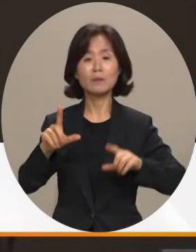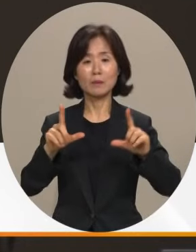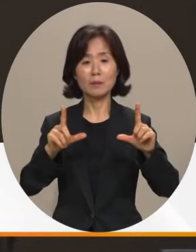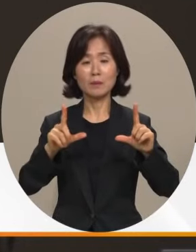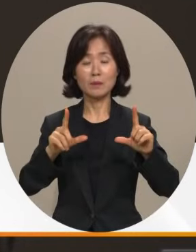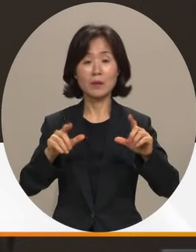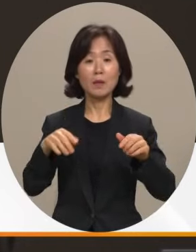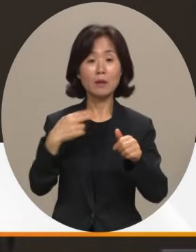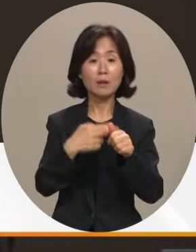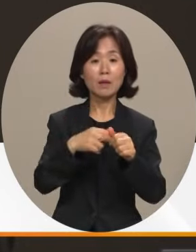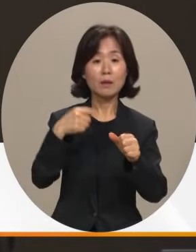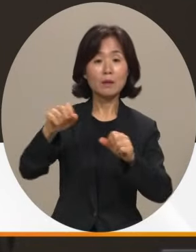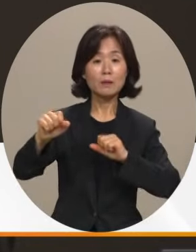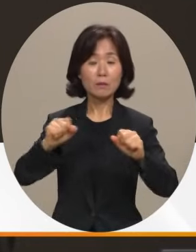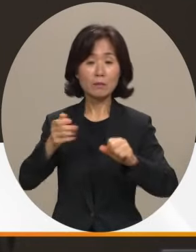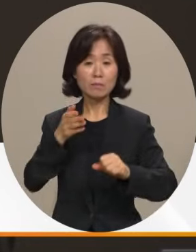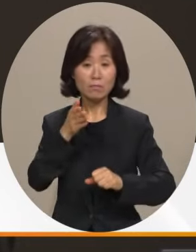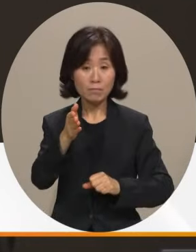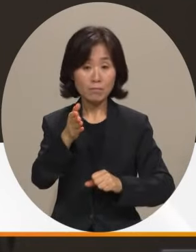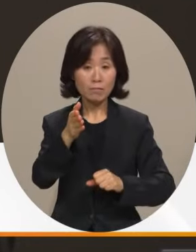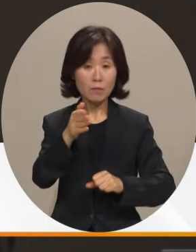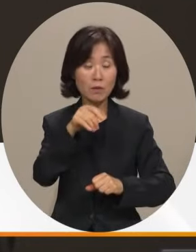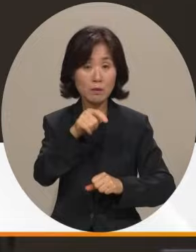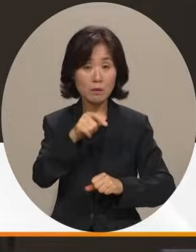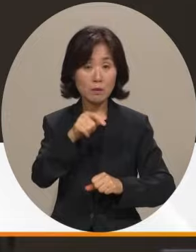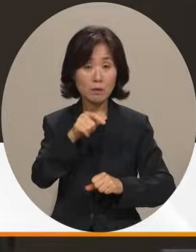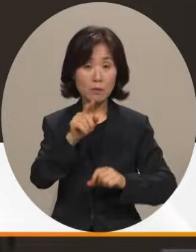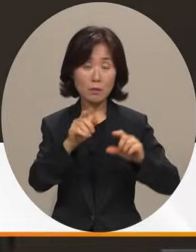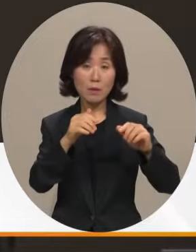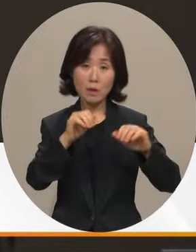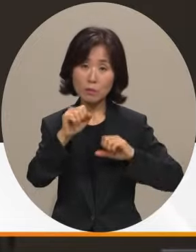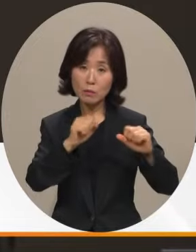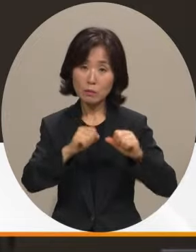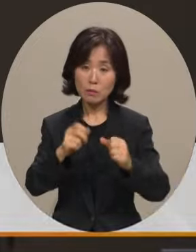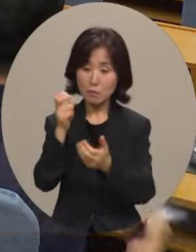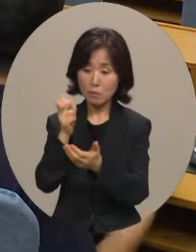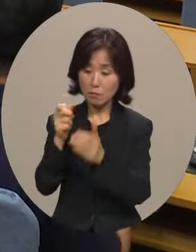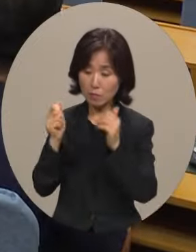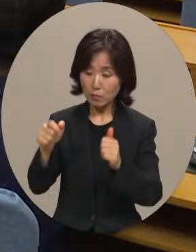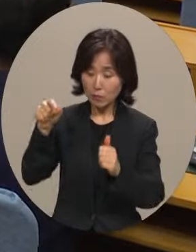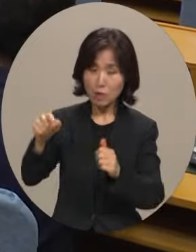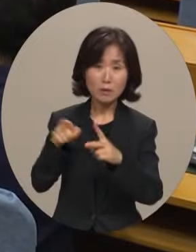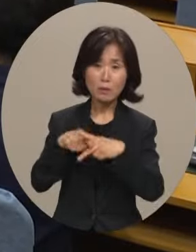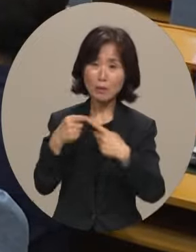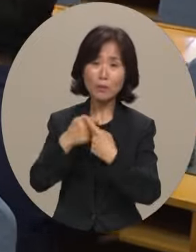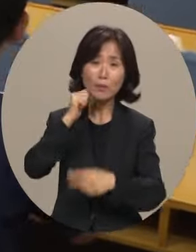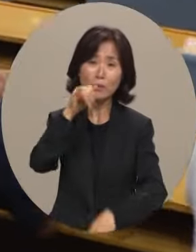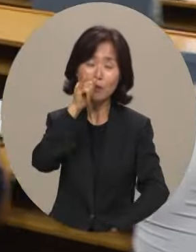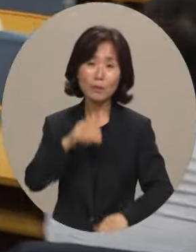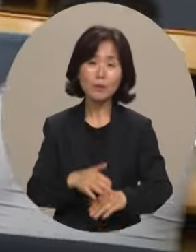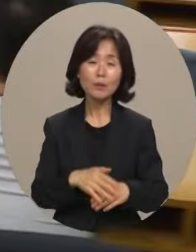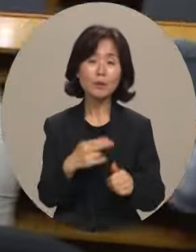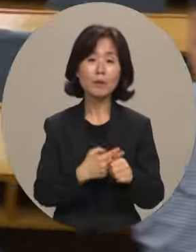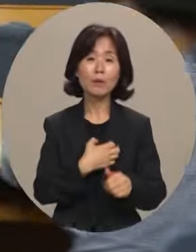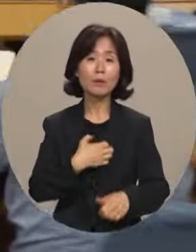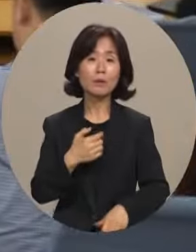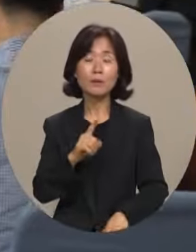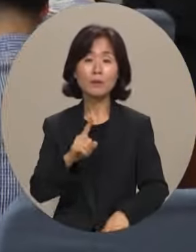교육활동의 전문성을 실제 사법권에서 이해하는 데 어려움이 있기 때문에 교사들이 가장 우려하는 건